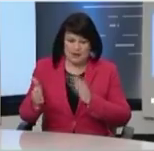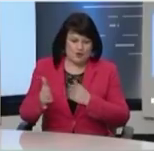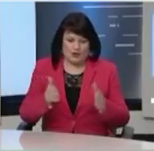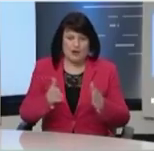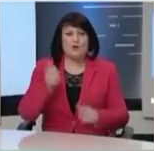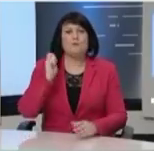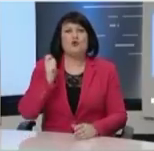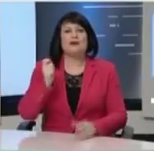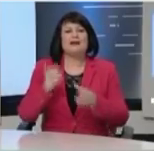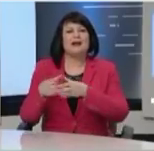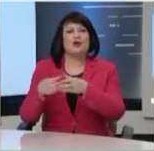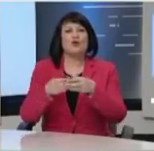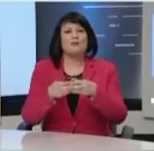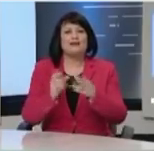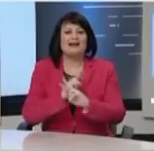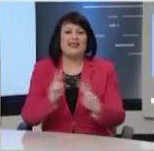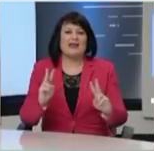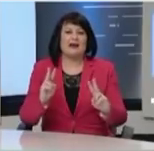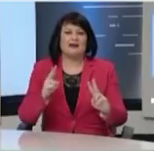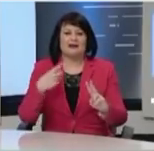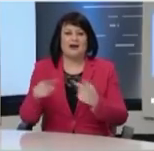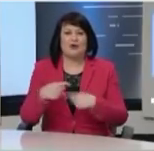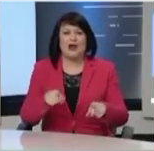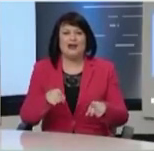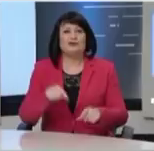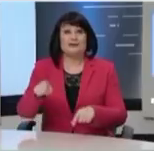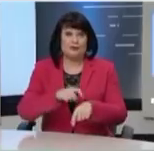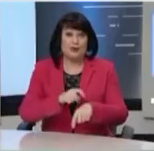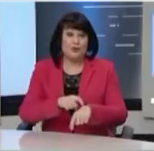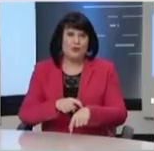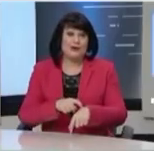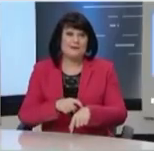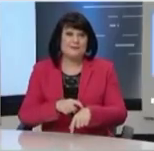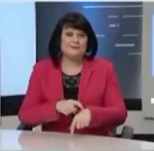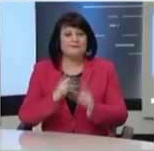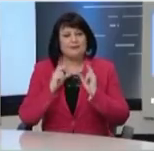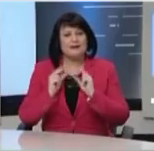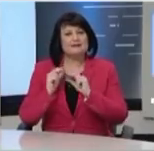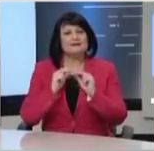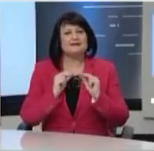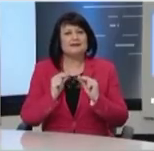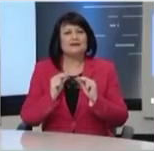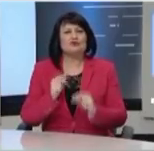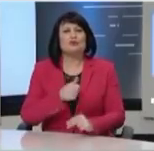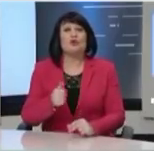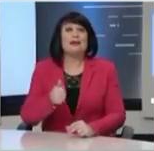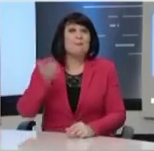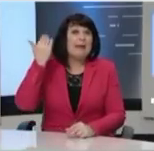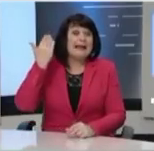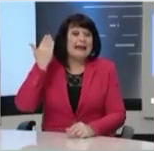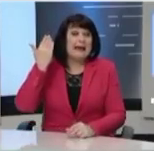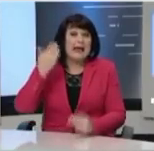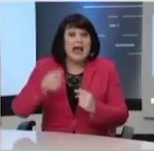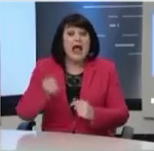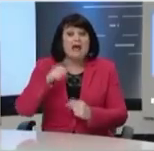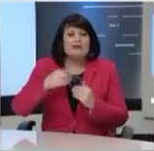πολιτικές δυνάμεις γίνονται ακόμα πιο καθαρές. Και τώρα έρχεται η ώρα να μιλήσουμε όχι για το χθες, αλλά